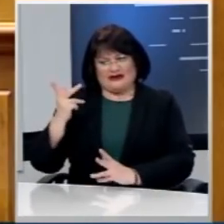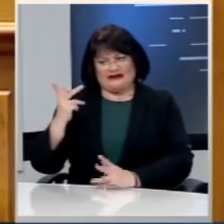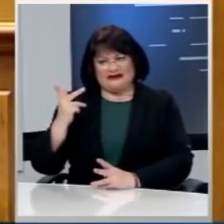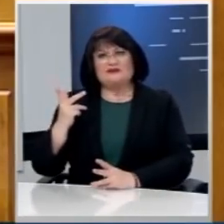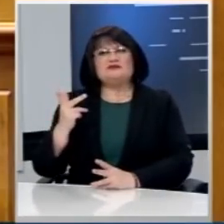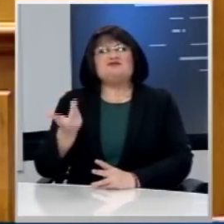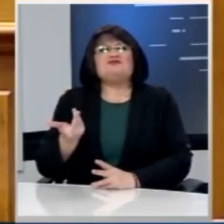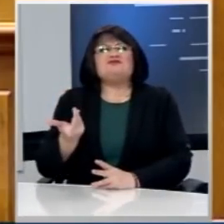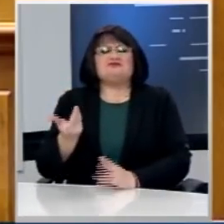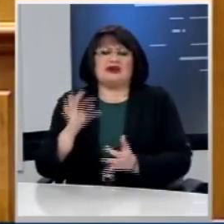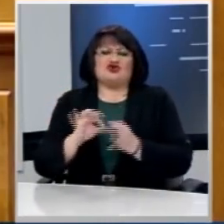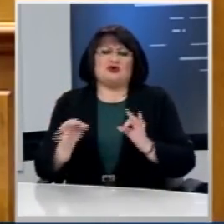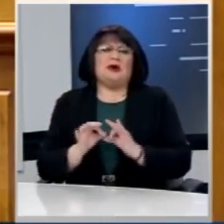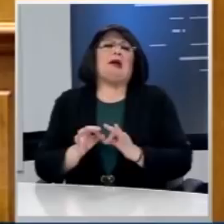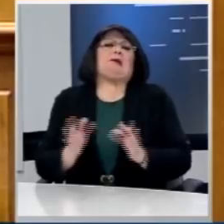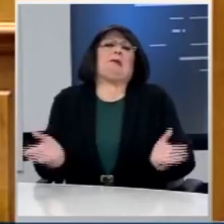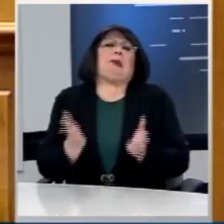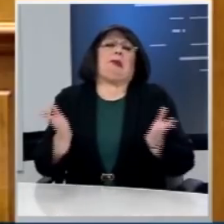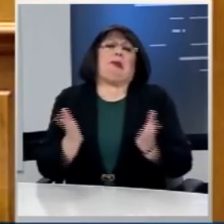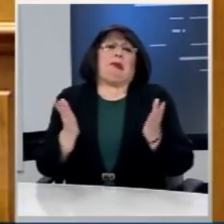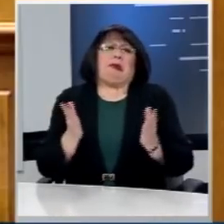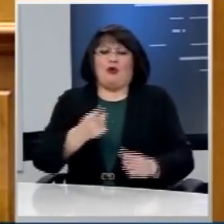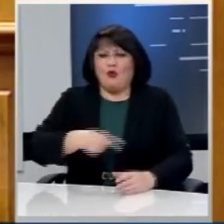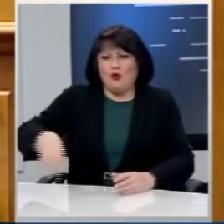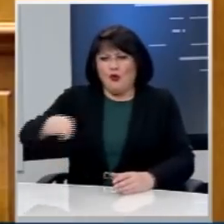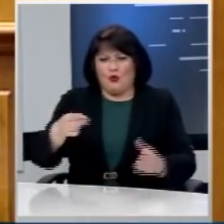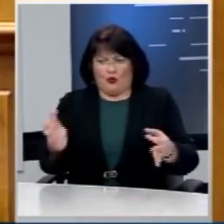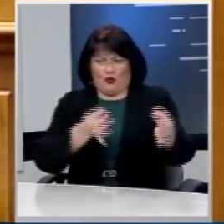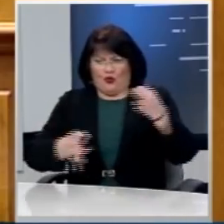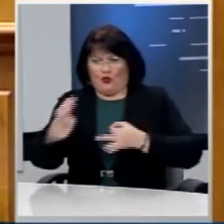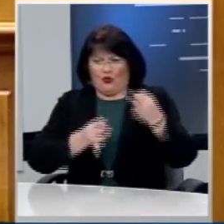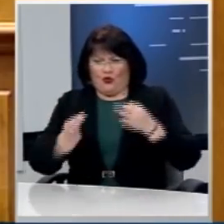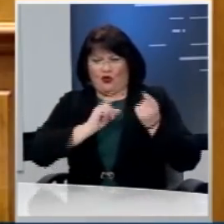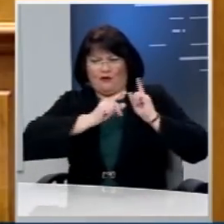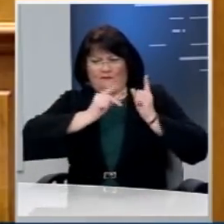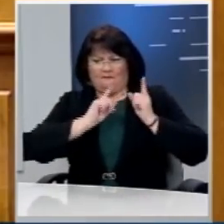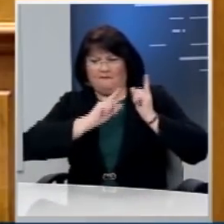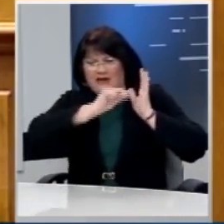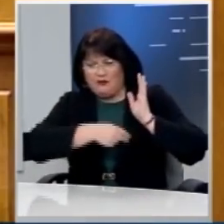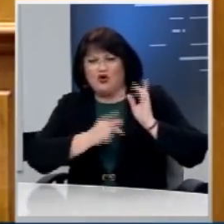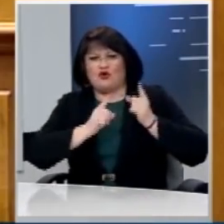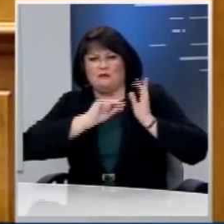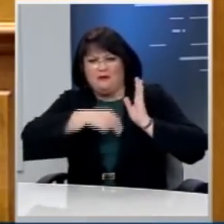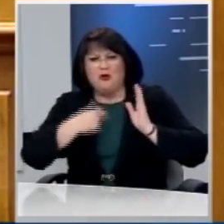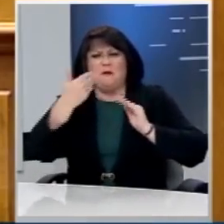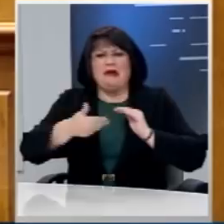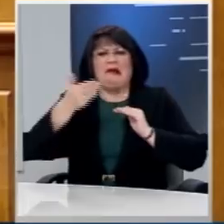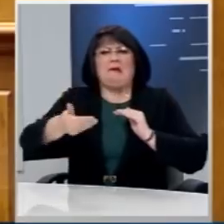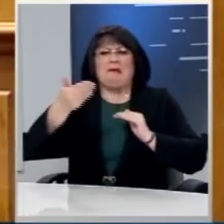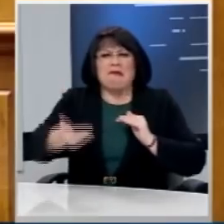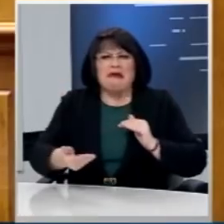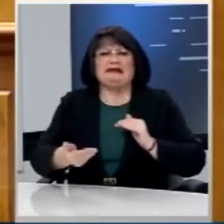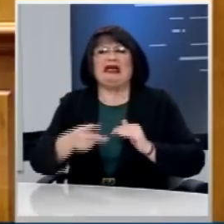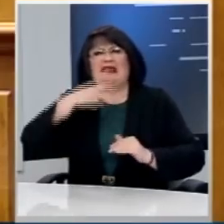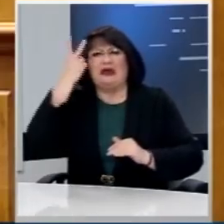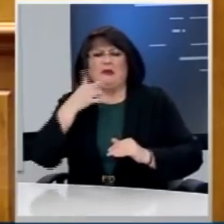είναι περισσότερο ιστορίες για αγρίους. Όλοι μαζί μας λέγατε πως τα κάθε είδους μνημόνια και μεταμνημόνια, η πολύμορφη επίθεση